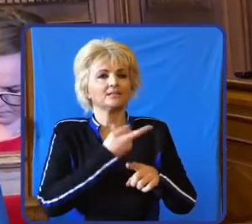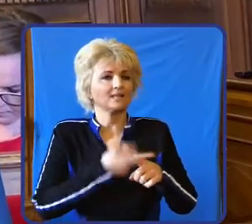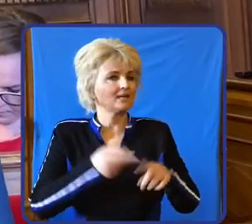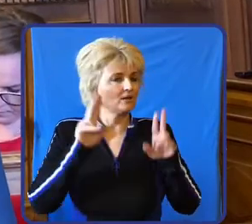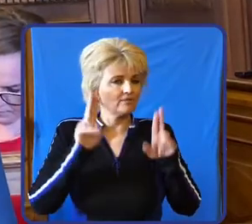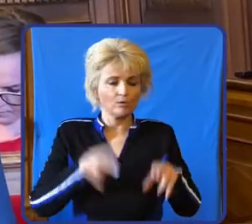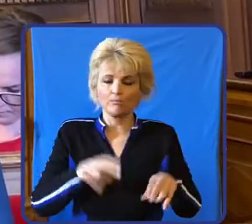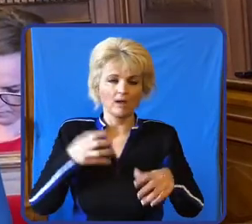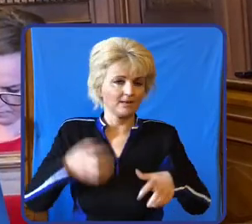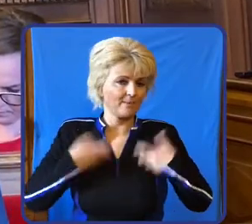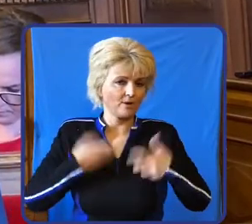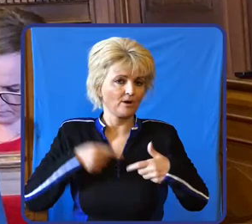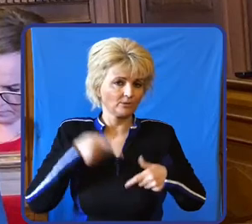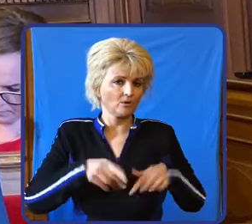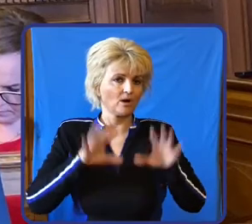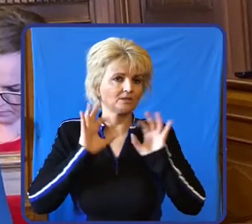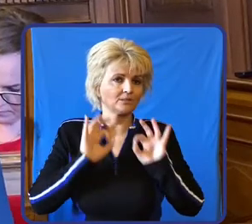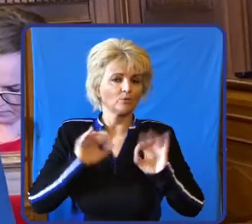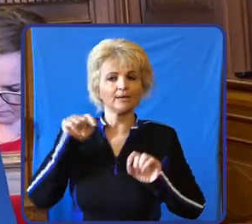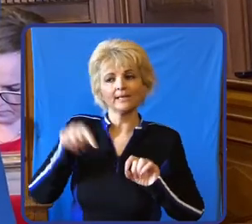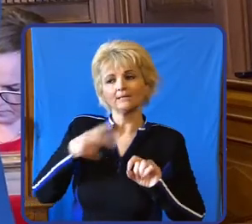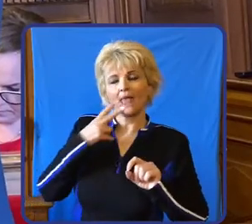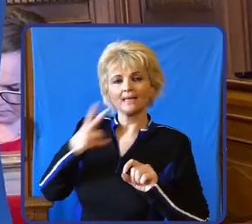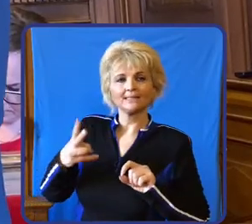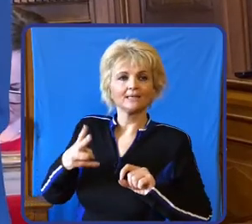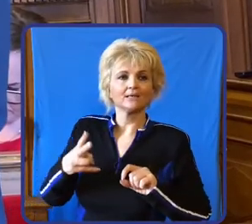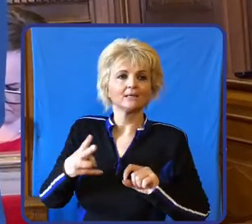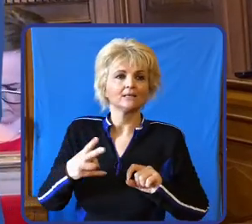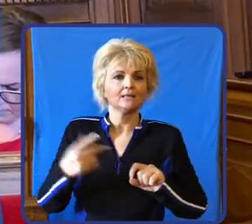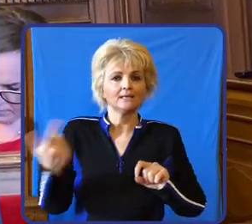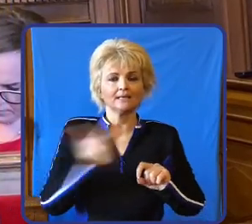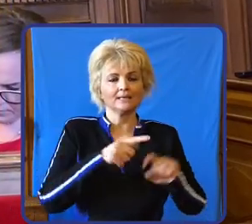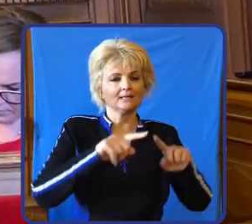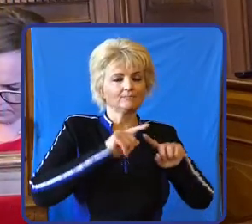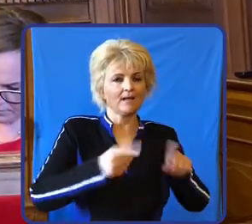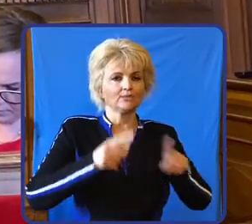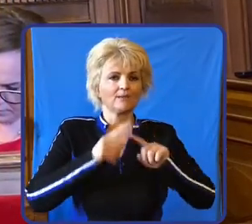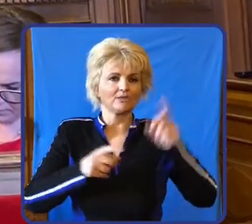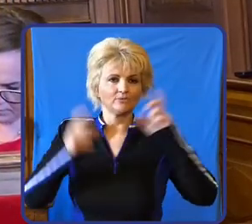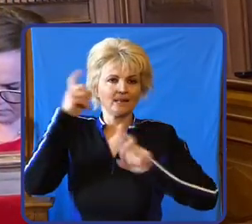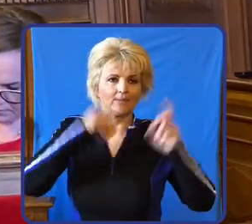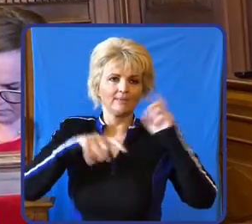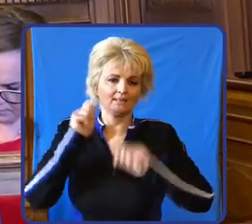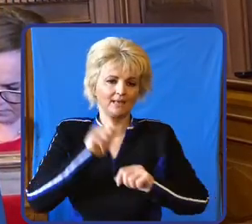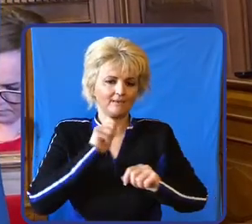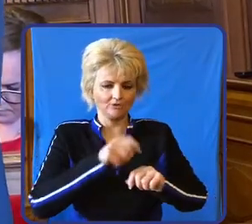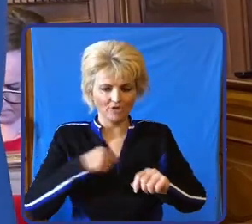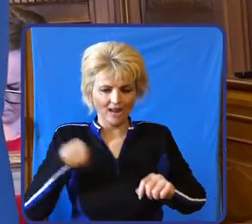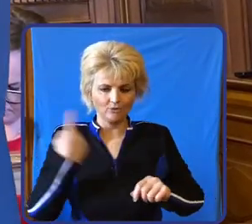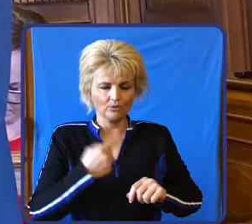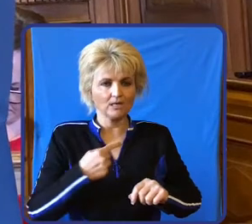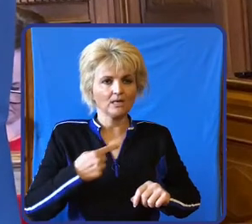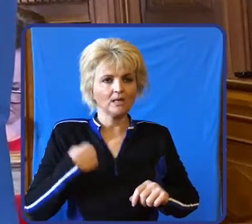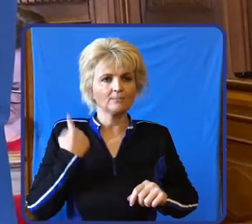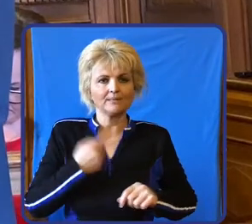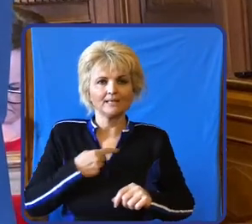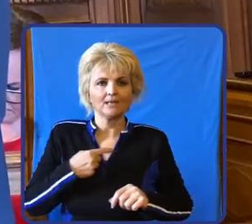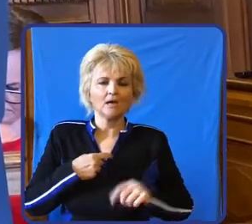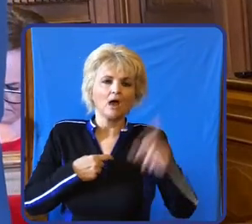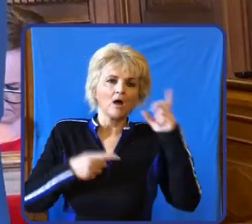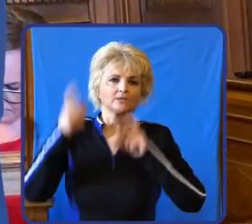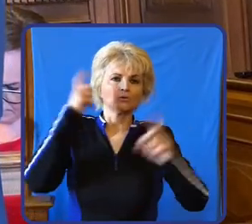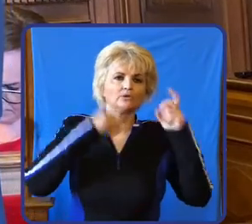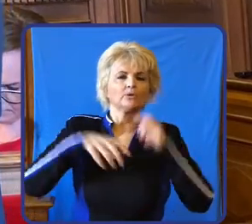nem haragszok, az jó. Csak itt látszik, hogy abszolút két különböző álláspontot képviselünk. Mi azt gondolom, hogy a város